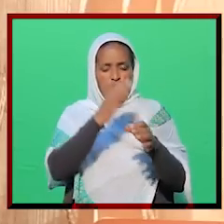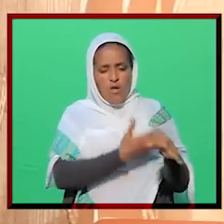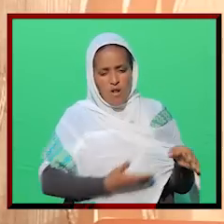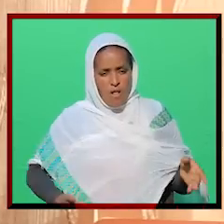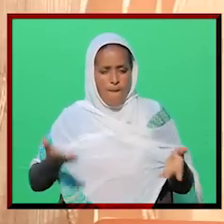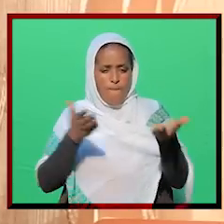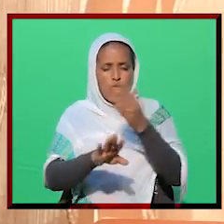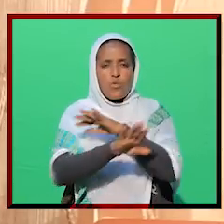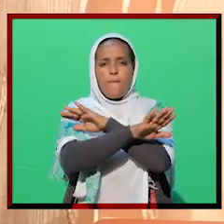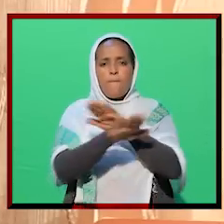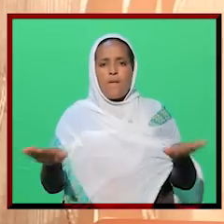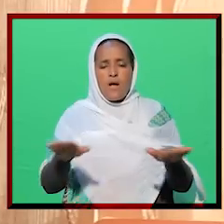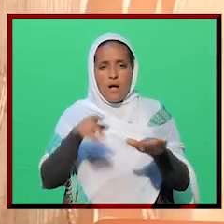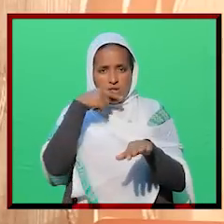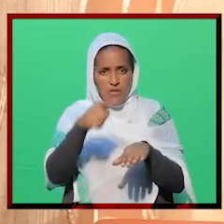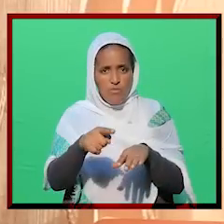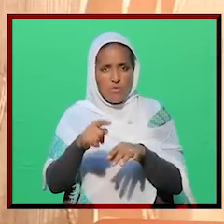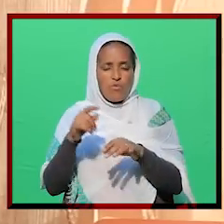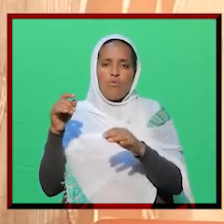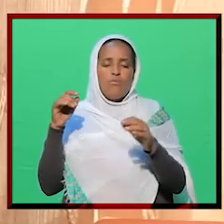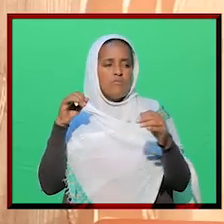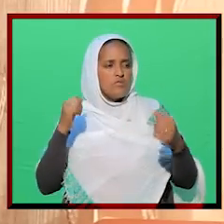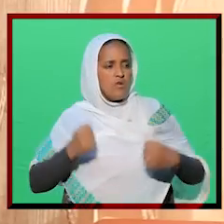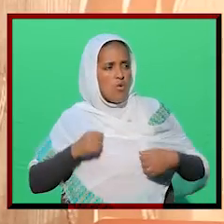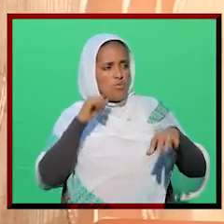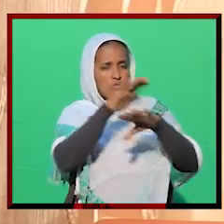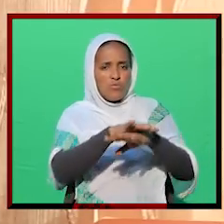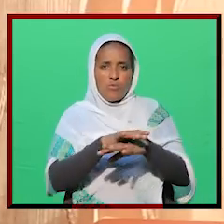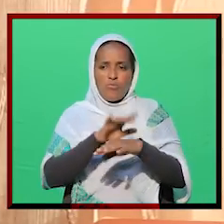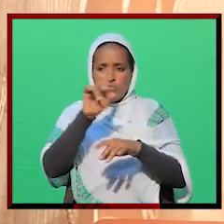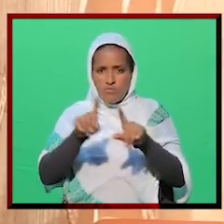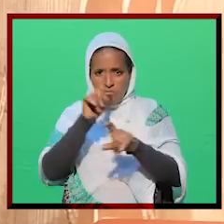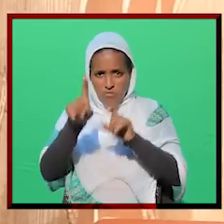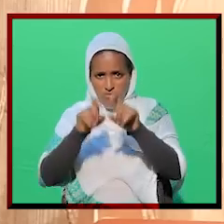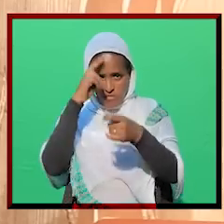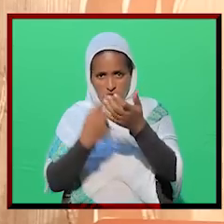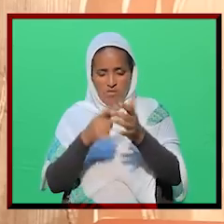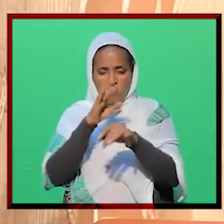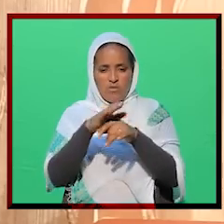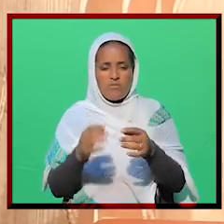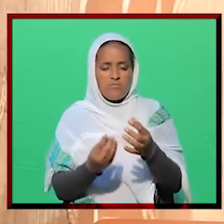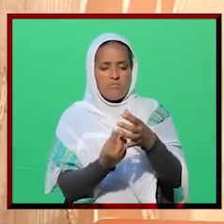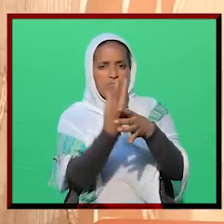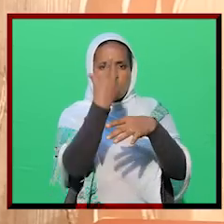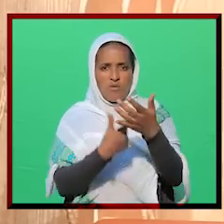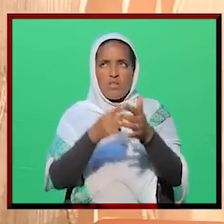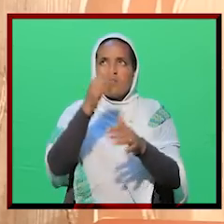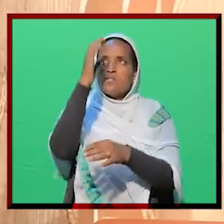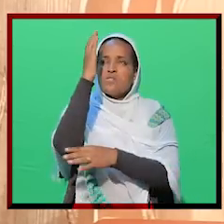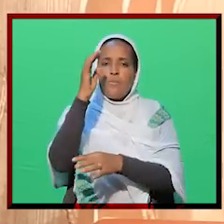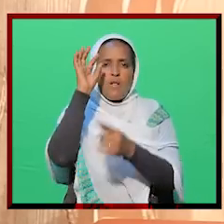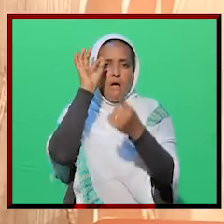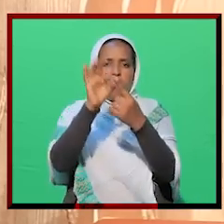ልከው ነገስታቱ ሲያስጠይቋቸው የለመለመ ገዳም ሰርተው ይገኛሉ። እግዚአብሔር ዓላማ አለው ይህን